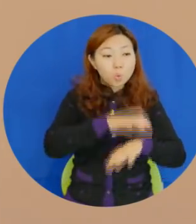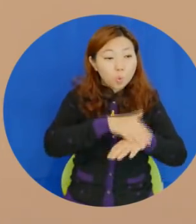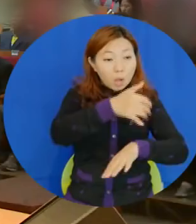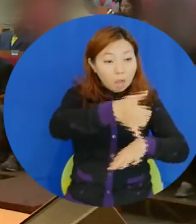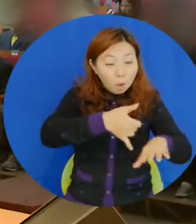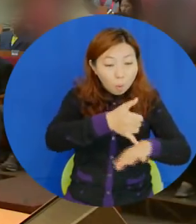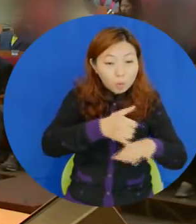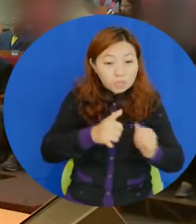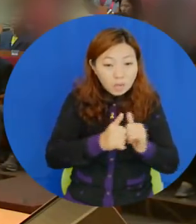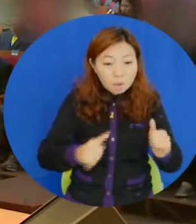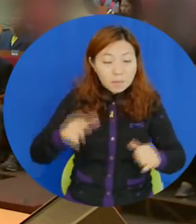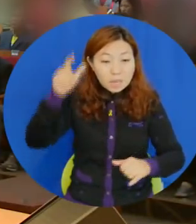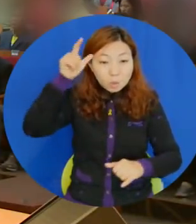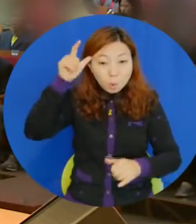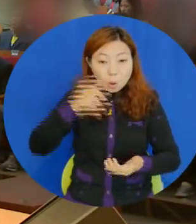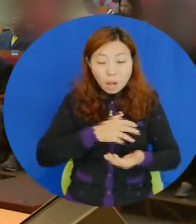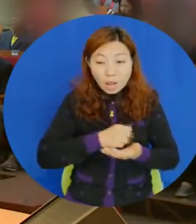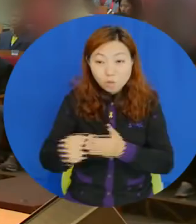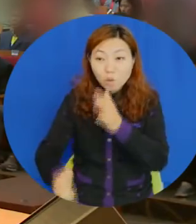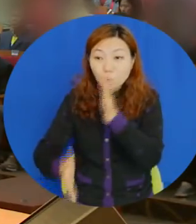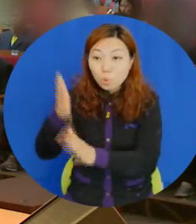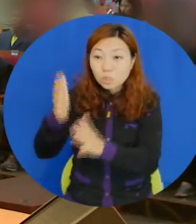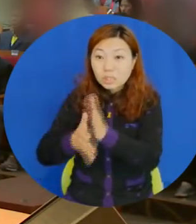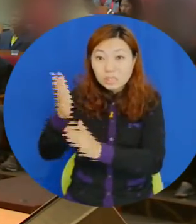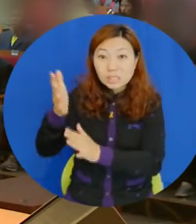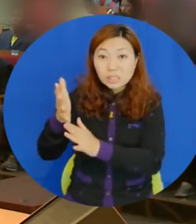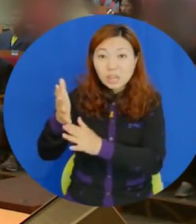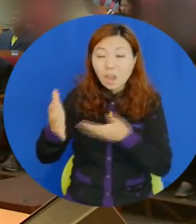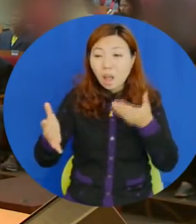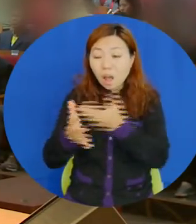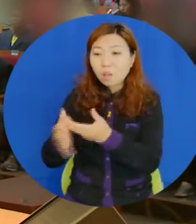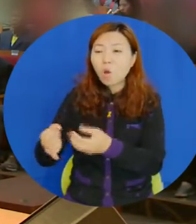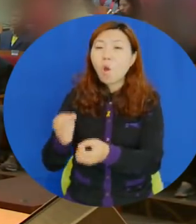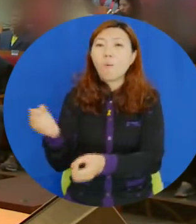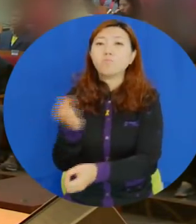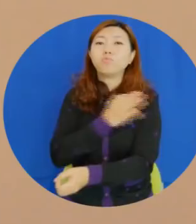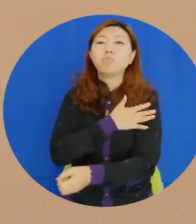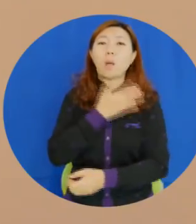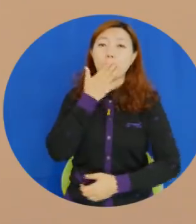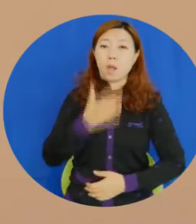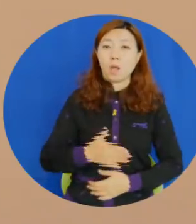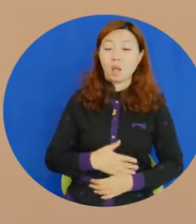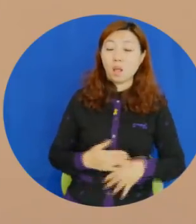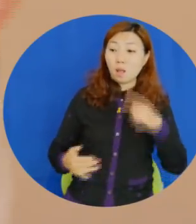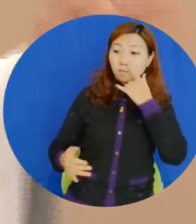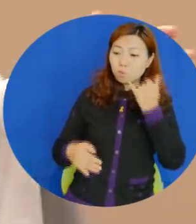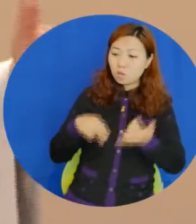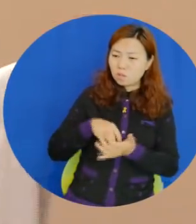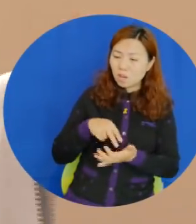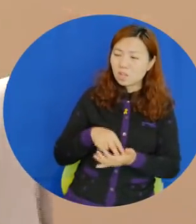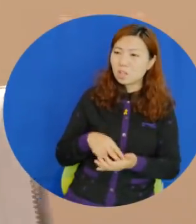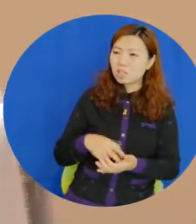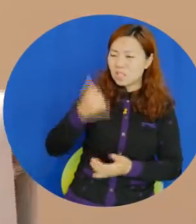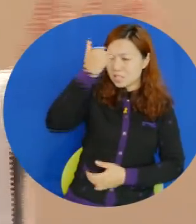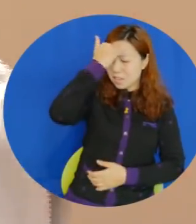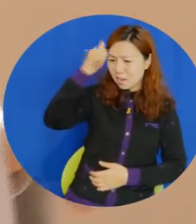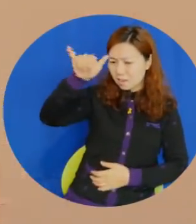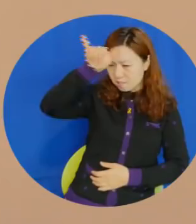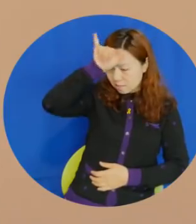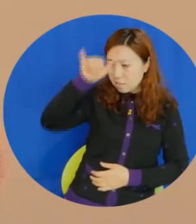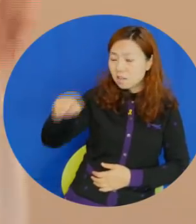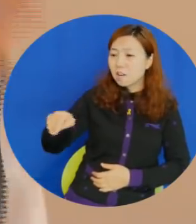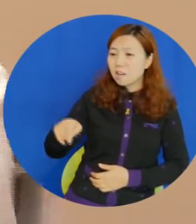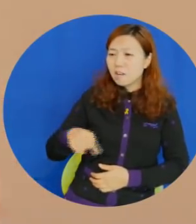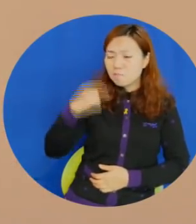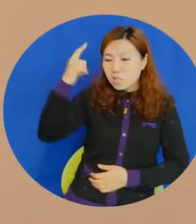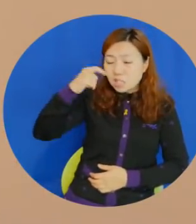조선조 만렵에도 농사 짓고 살아라는데 돈 갖고 도망가가 도시로 가가 이러가 재벌되고 이러잖아. 그럼 부모가 그 당시에 볼 때는 불효